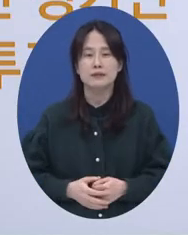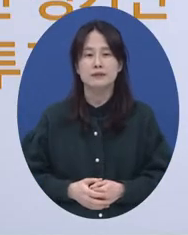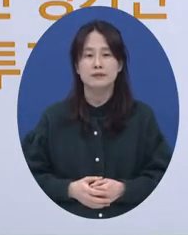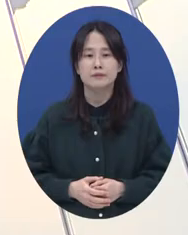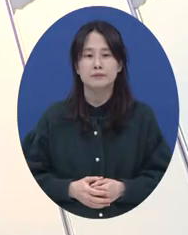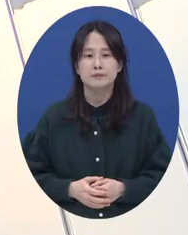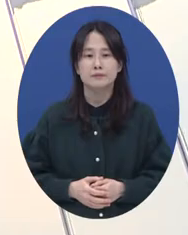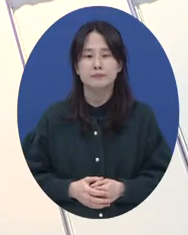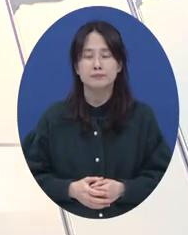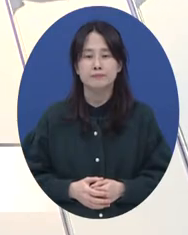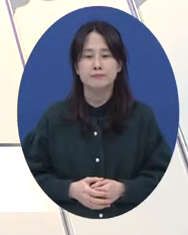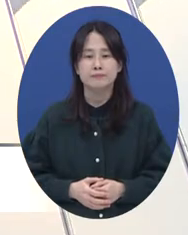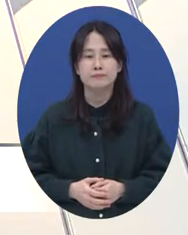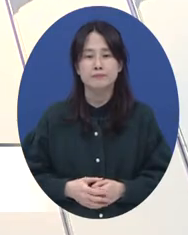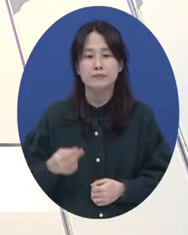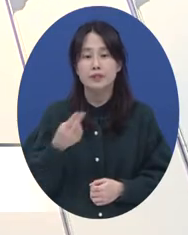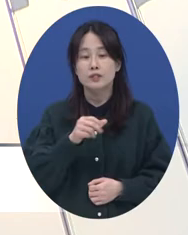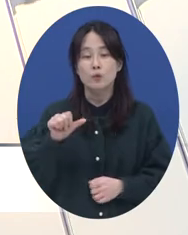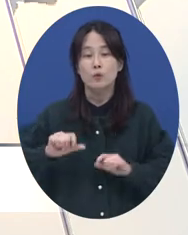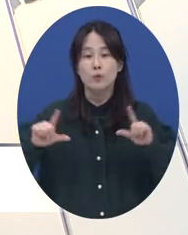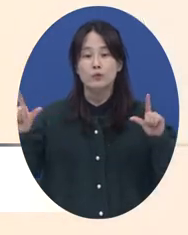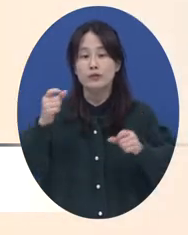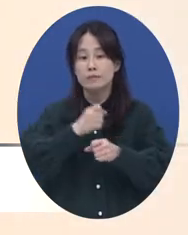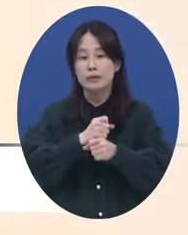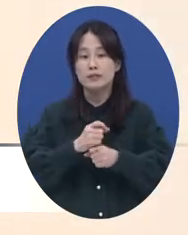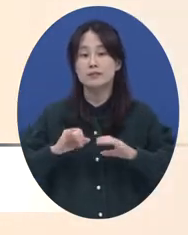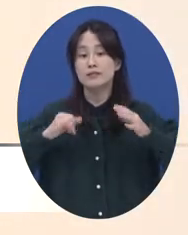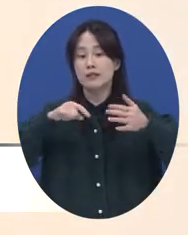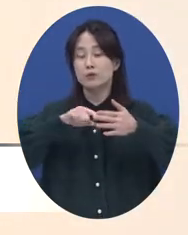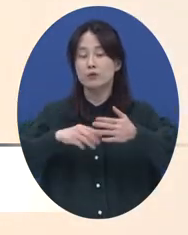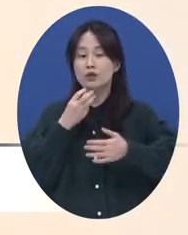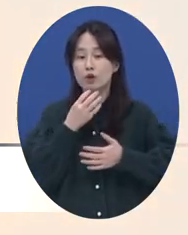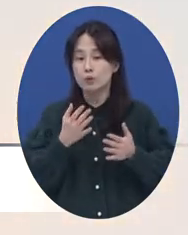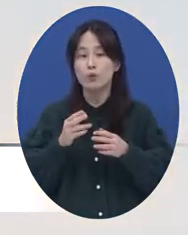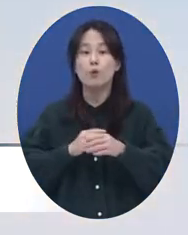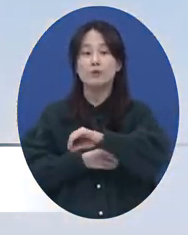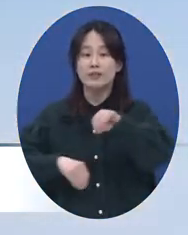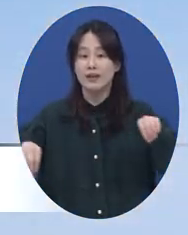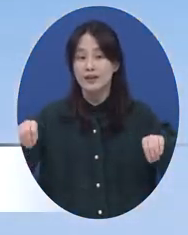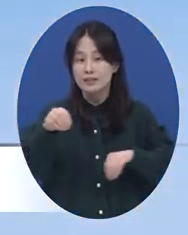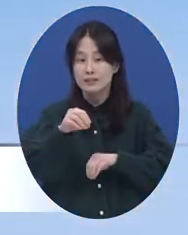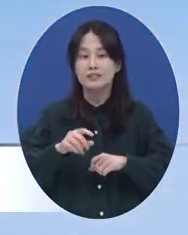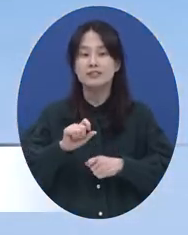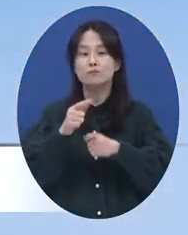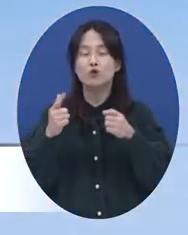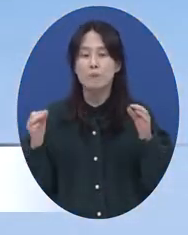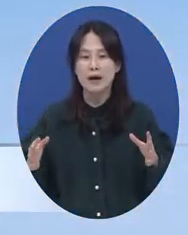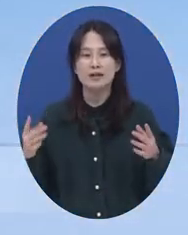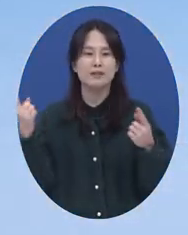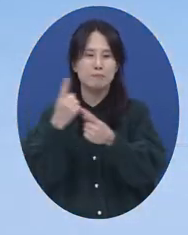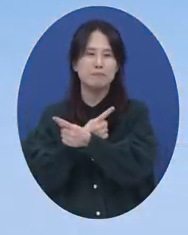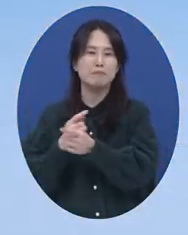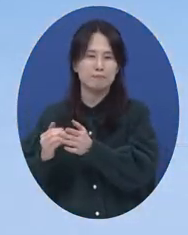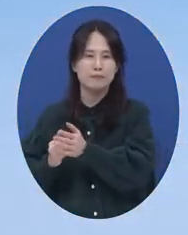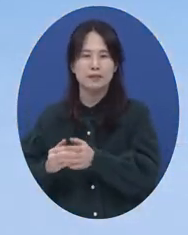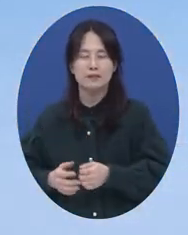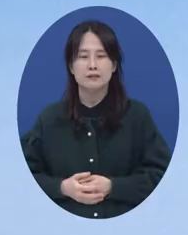설명했습니다. 지난 2005년 개발된 세계 속의 경기도를 대신하는데 16년 만에 교체된